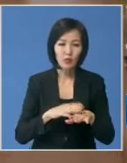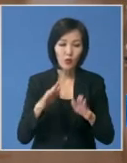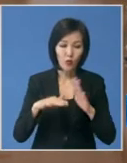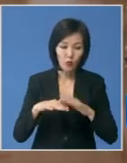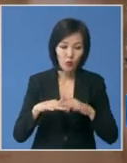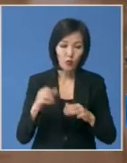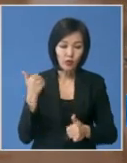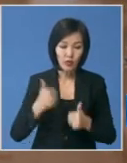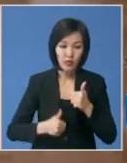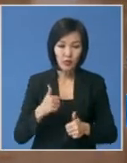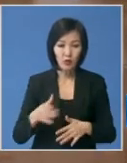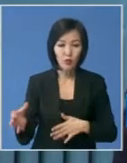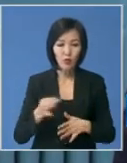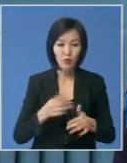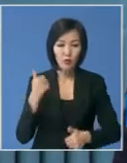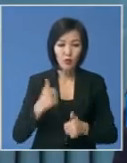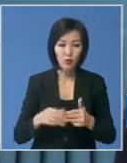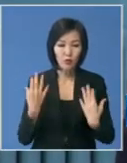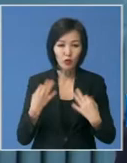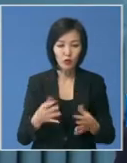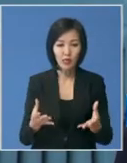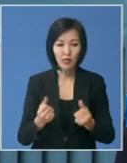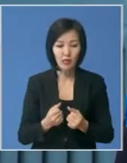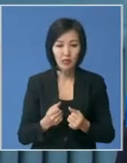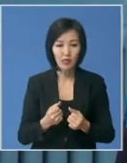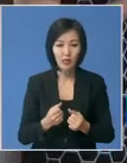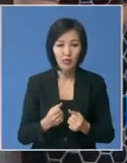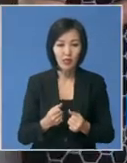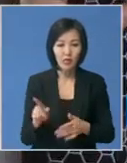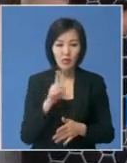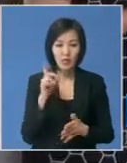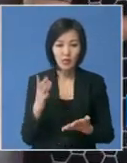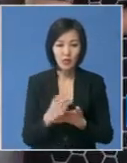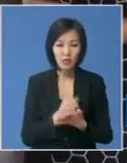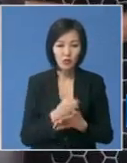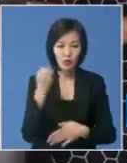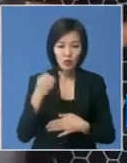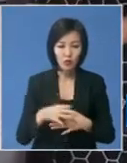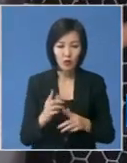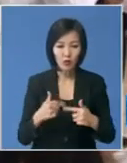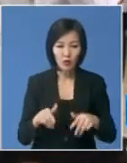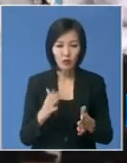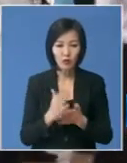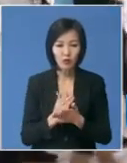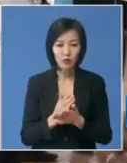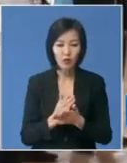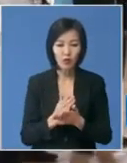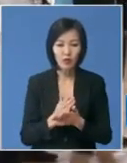Талғар қаласында өтетін облыс чемпионатына жолдама алатын болады. Бұл жарысты аудандық жастар ресурстық орталығы ұйымдастырып отыр.